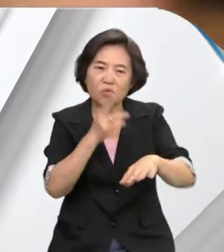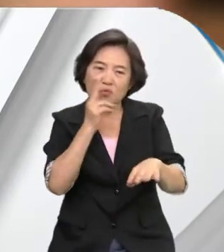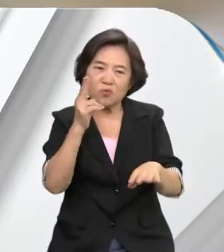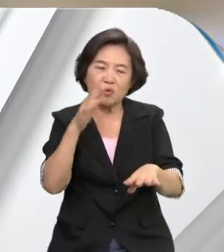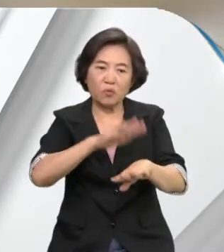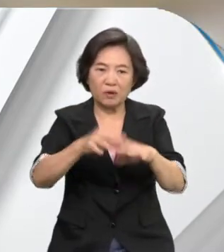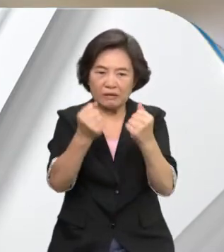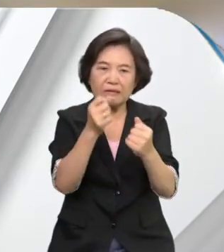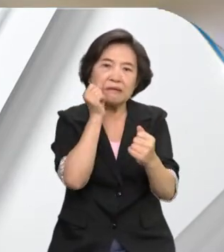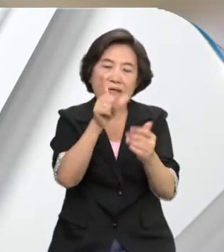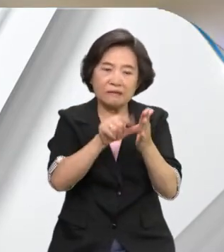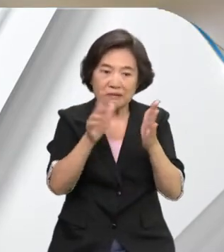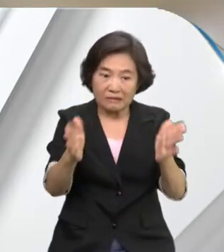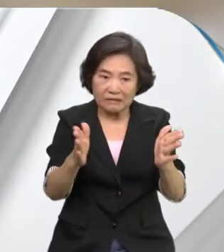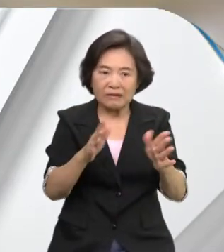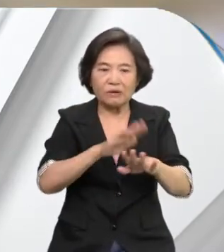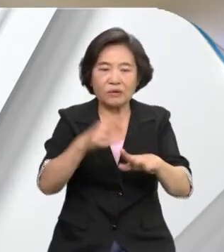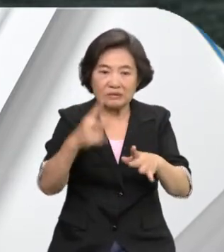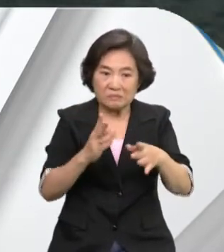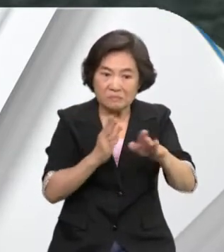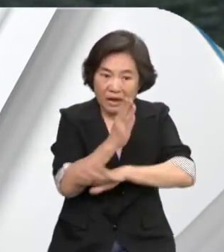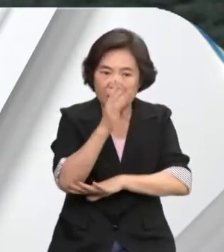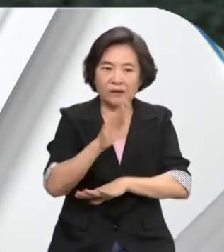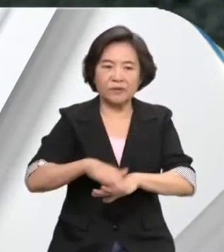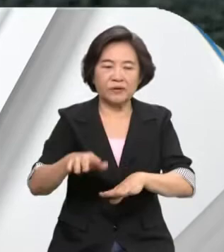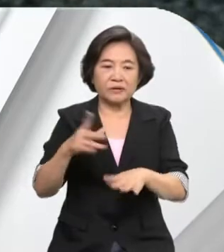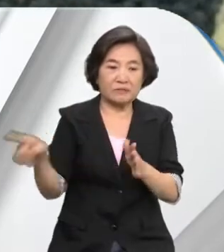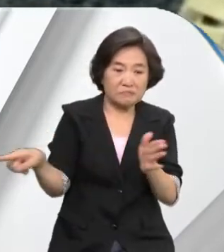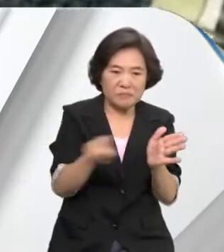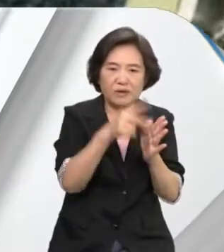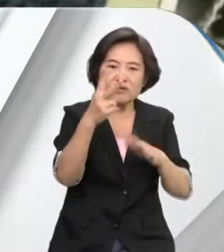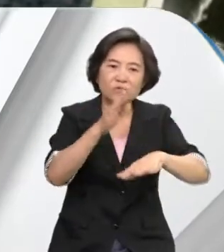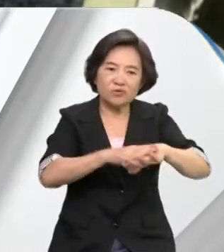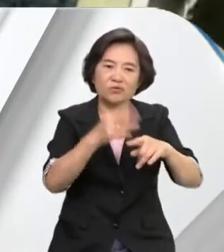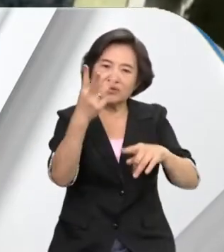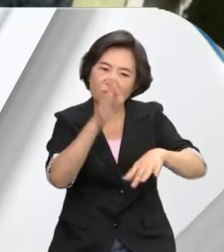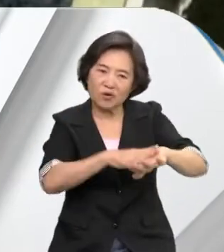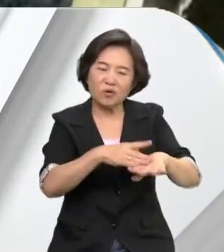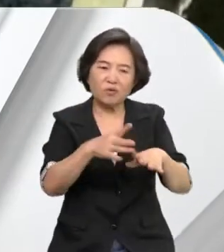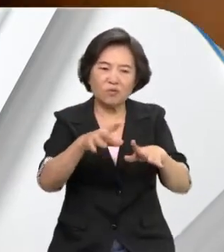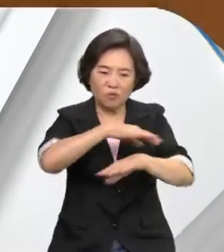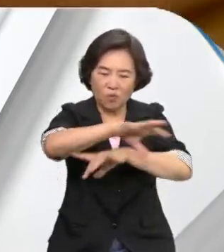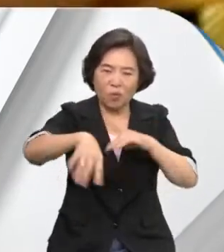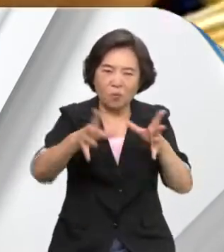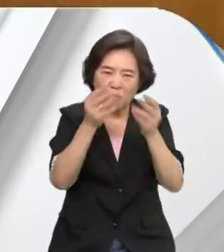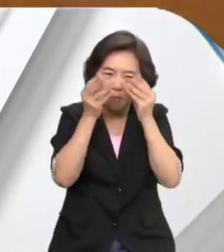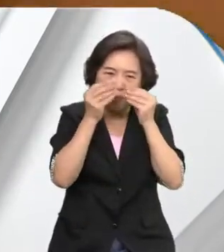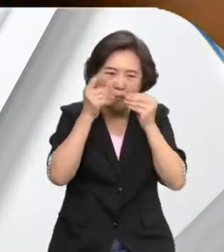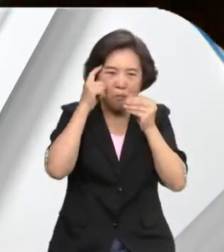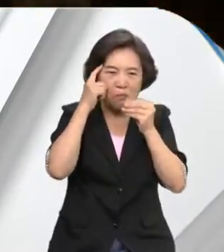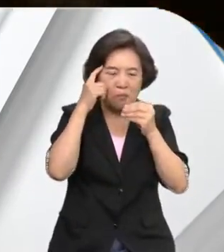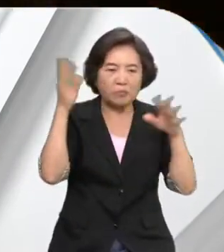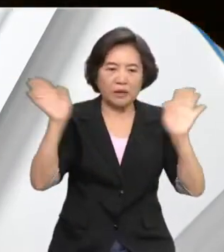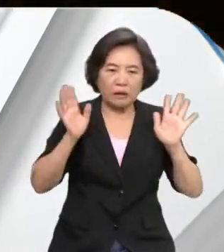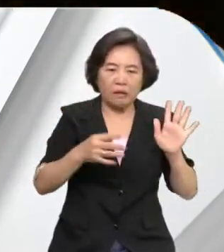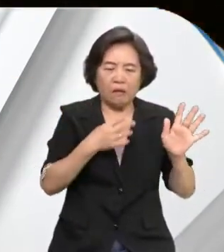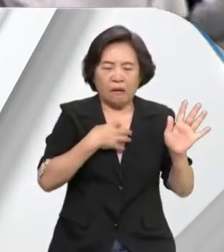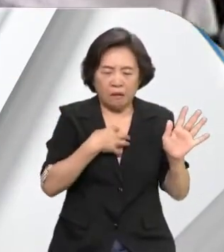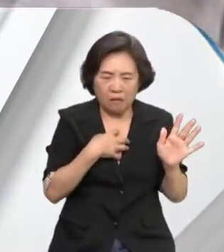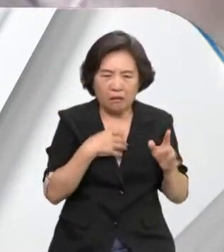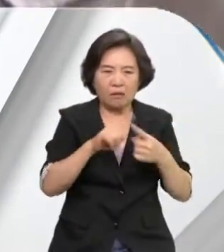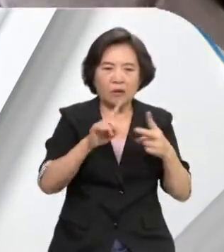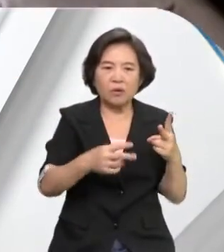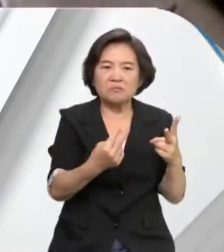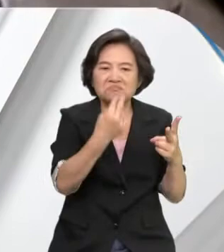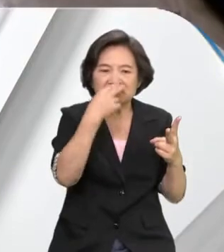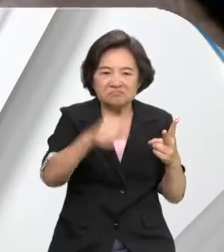话留半年以上，甚至过较久。但讲从其他二手烟，又系三手烟嘅环境下，除了外加重新燃气故，头期